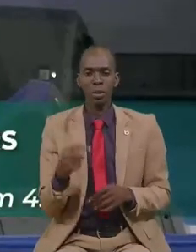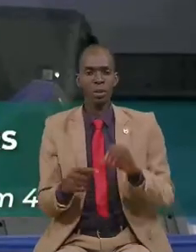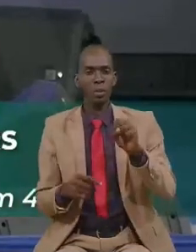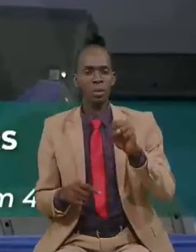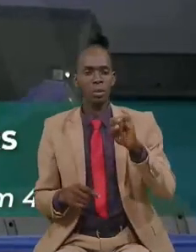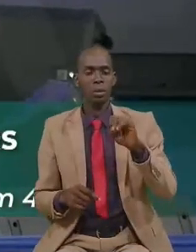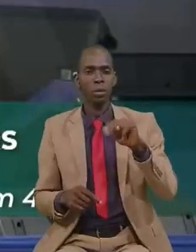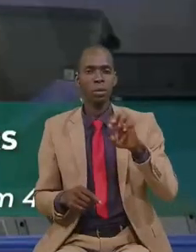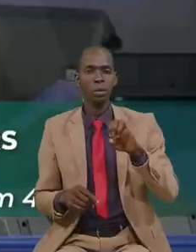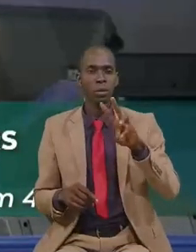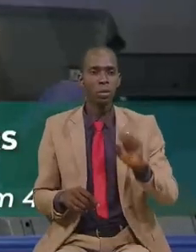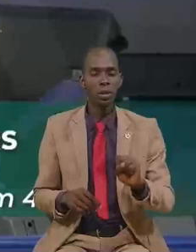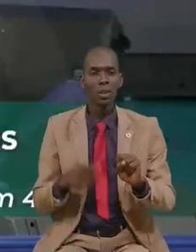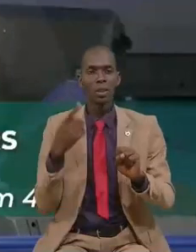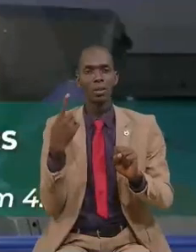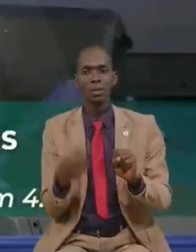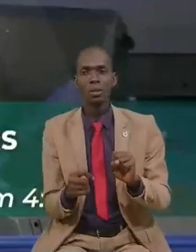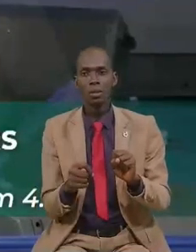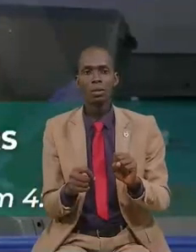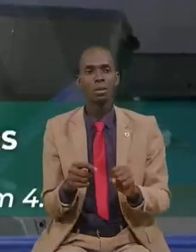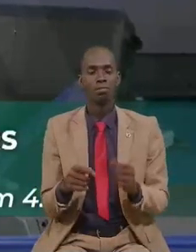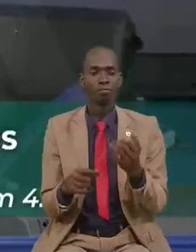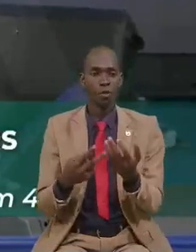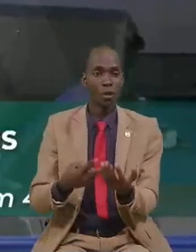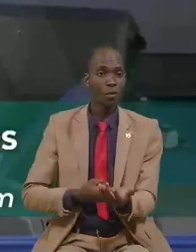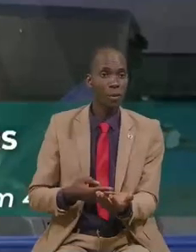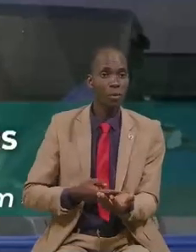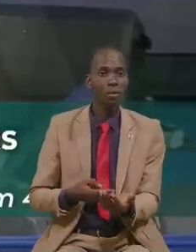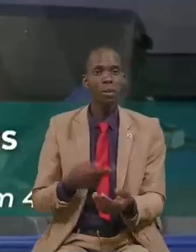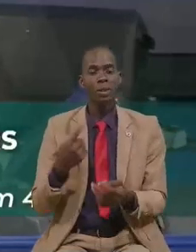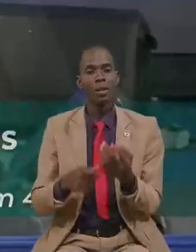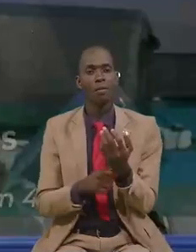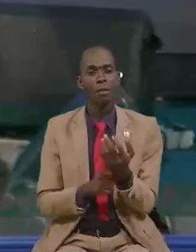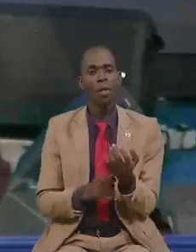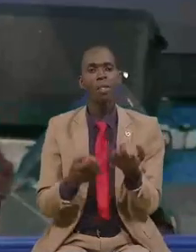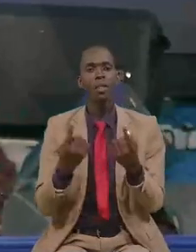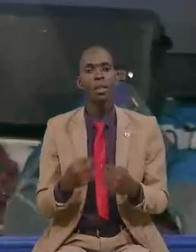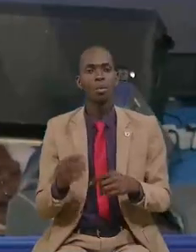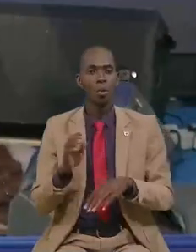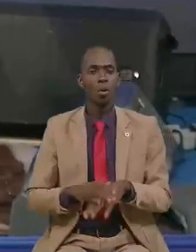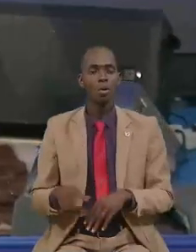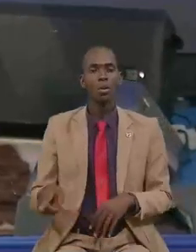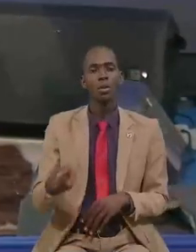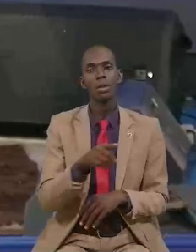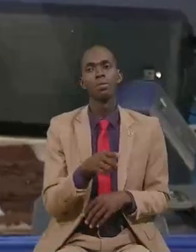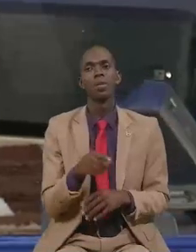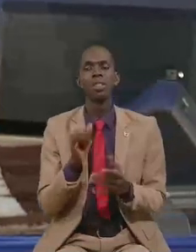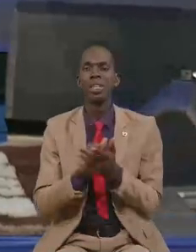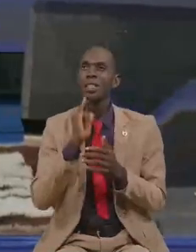des nerfs, les muscles, la chair. Leur vint. Ça, c'est un